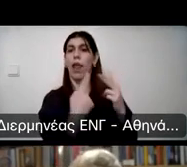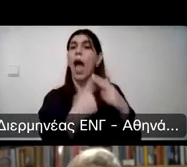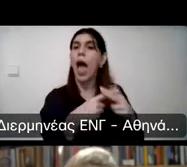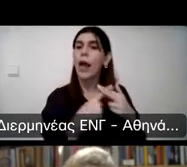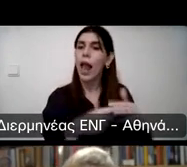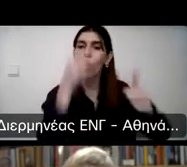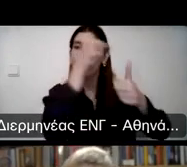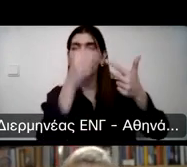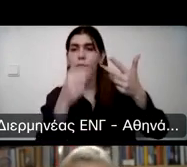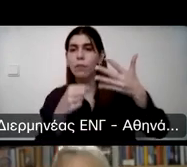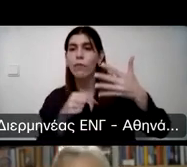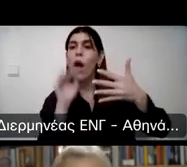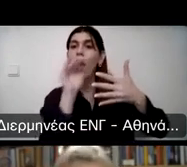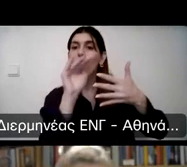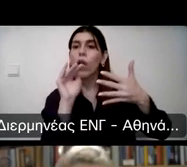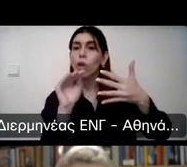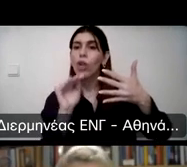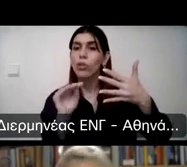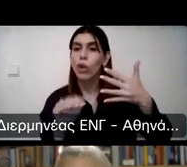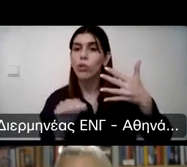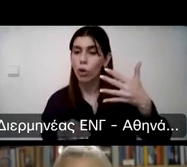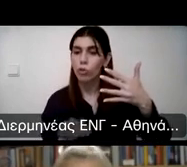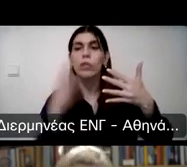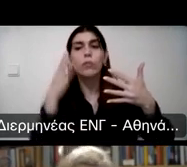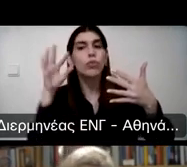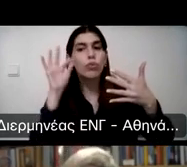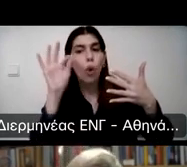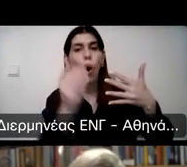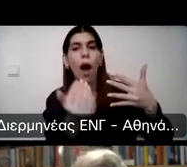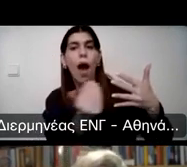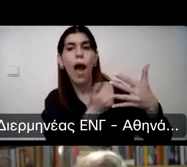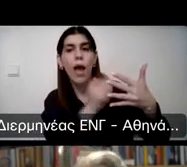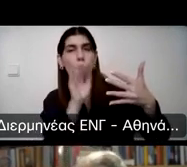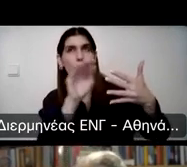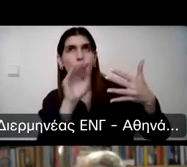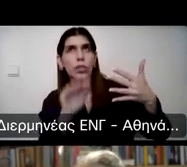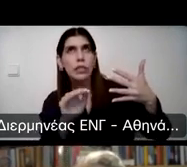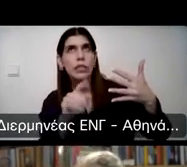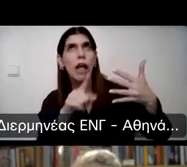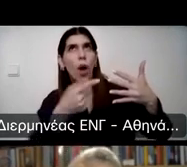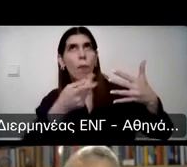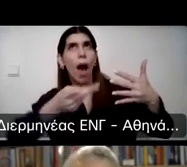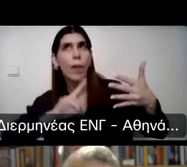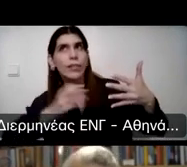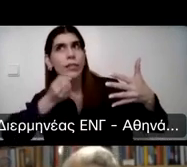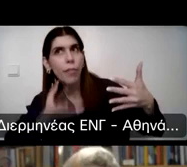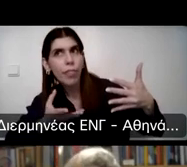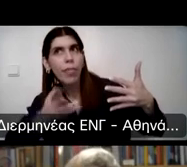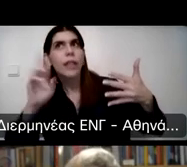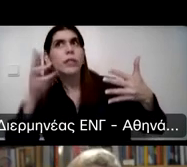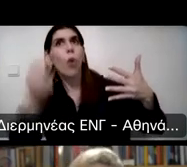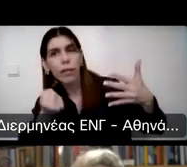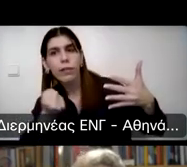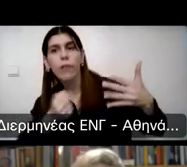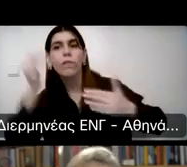ανίχνευση ρατσιστικών απόψεων σε αντιρατσιστικά κείμενα. Κάθε ερώτηση καλεί τον αναγνώστη να εντοπίσει